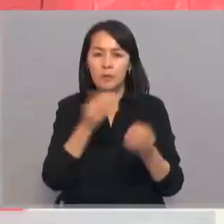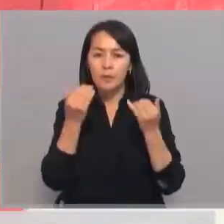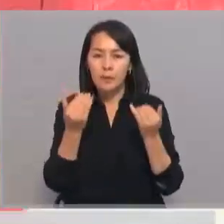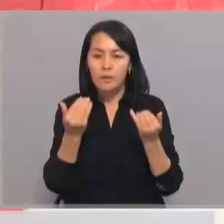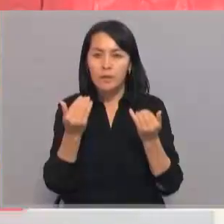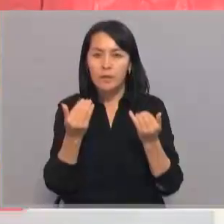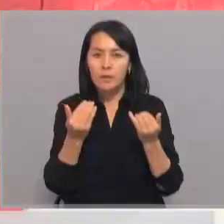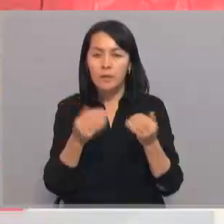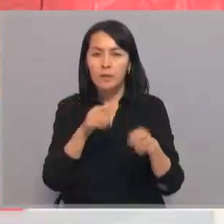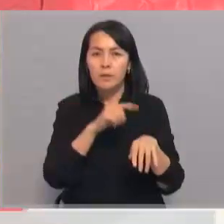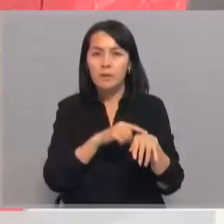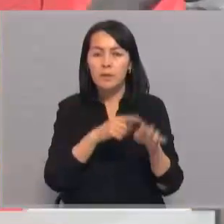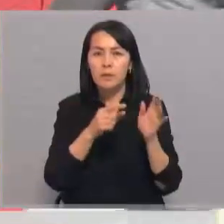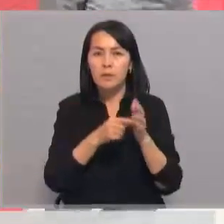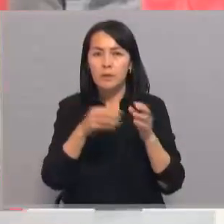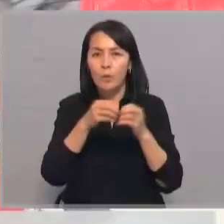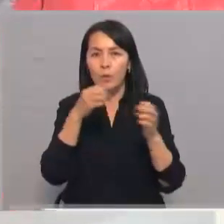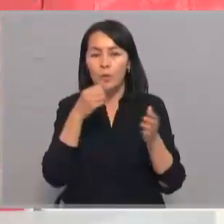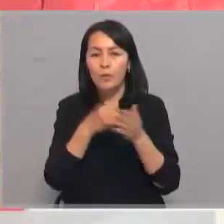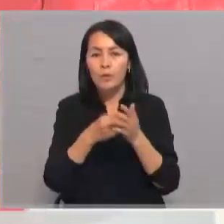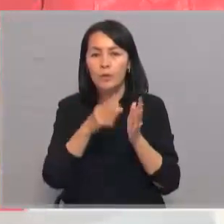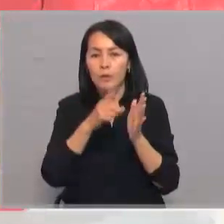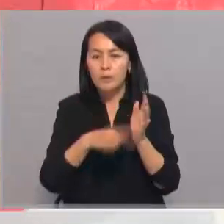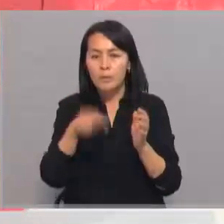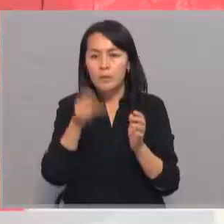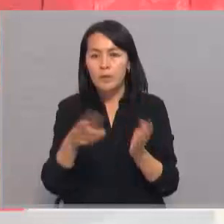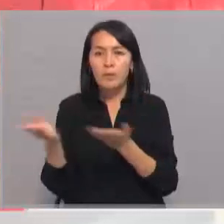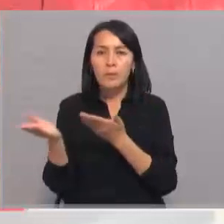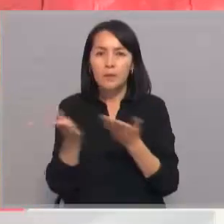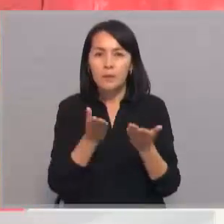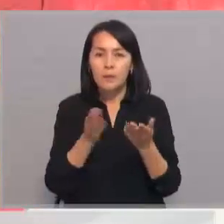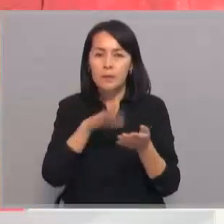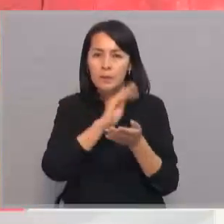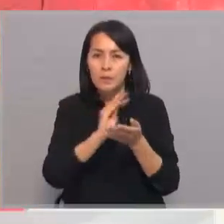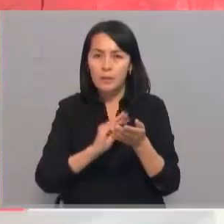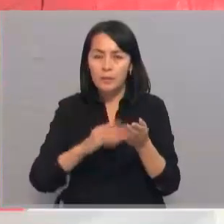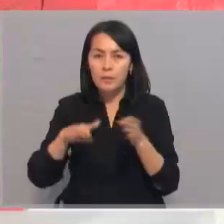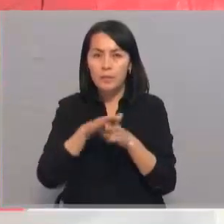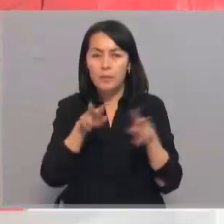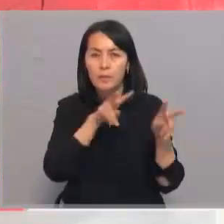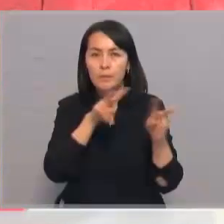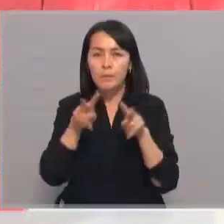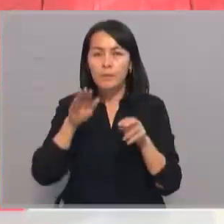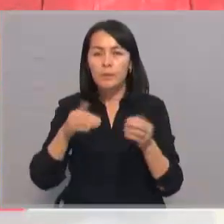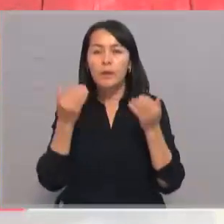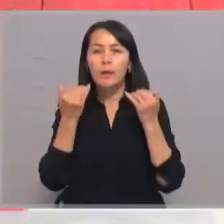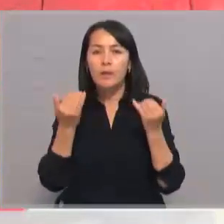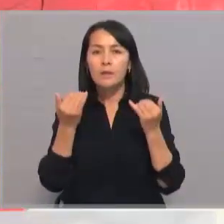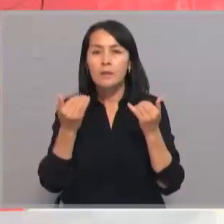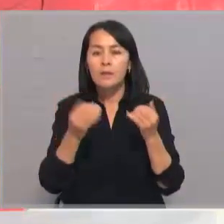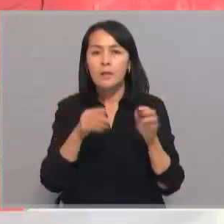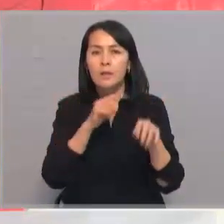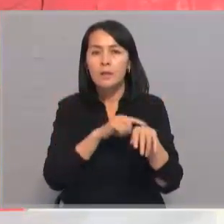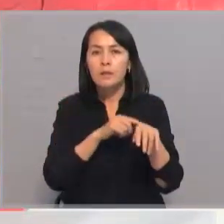Қазір сағат 7-ден 10-ға дейін 70 адам келді. Жазып отырмыз бәріміз бақылаушылар. Одан кейін мінекей қазір